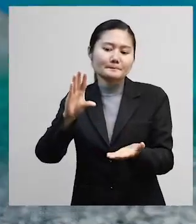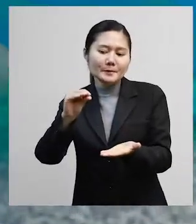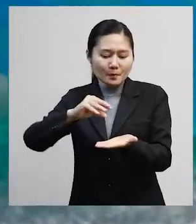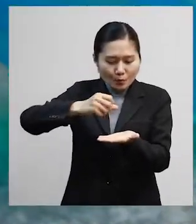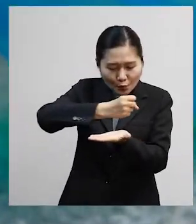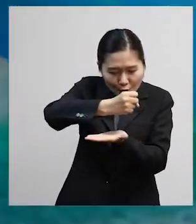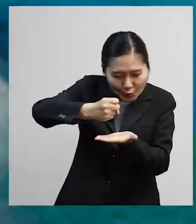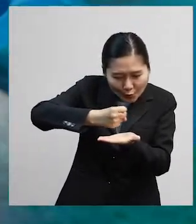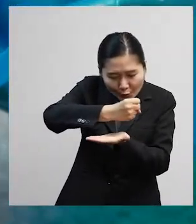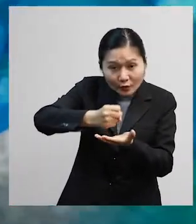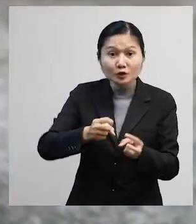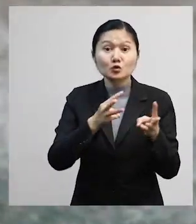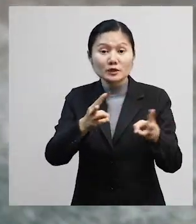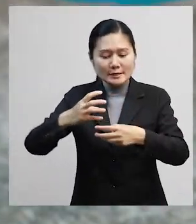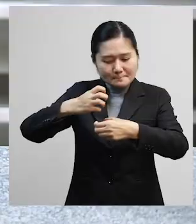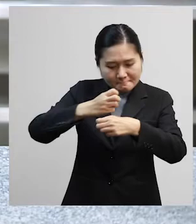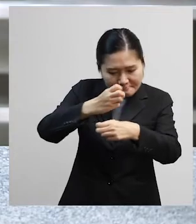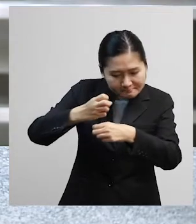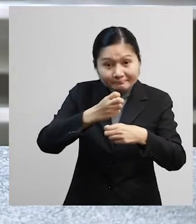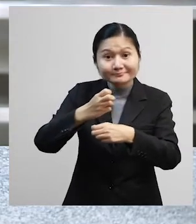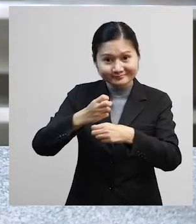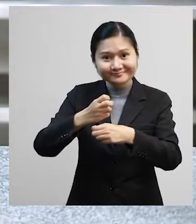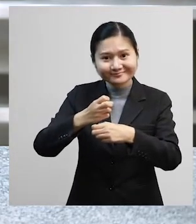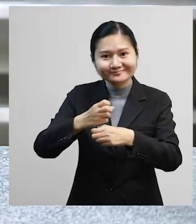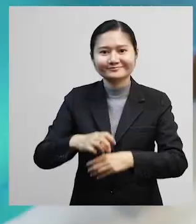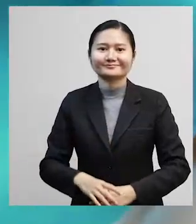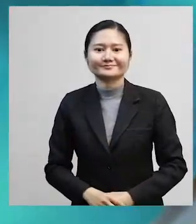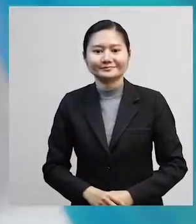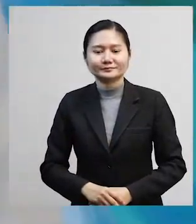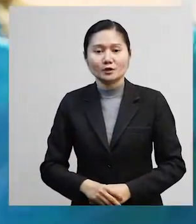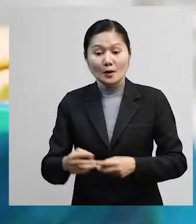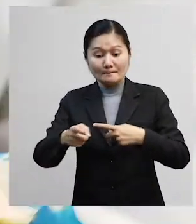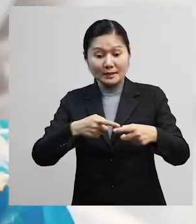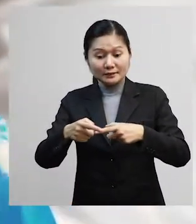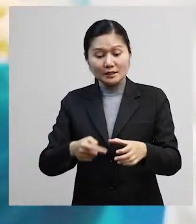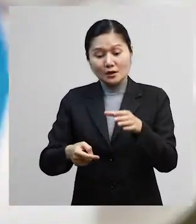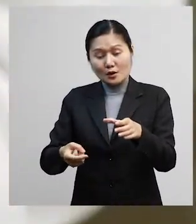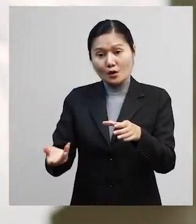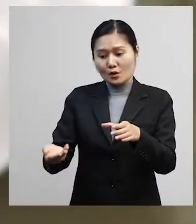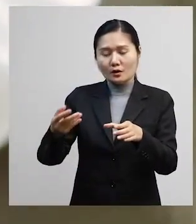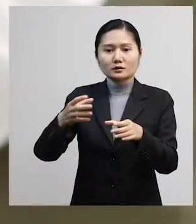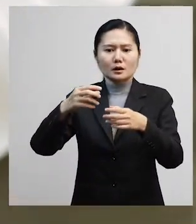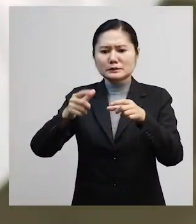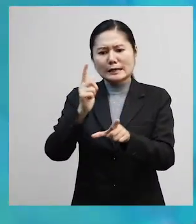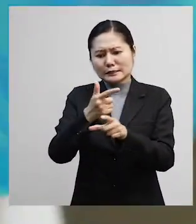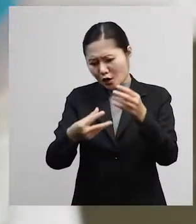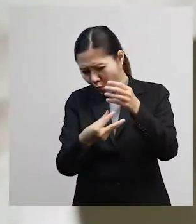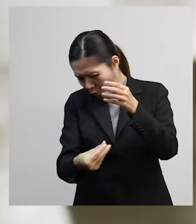จะใช้การบีบเอานะคะใส่ถุงบีบเลยนะคะโดยไม่ต้องใช้หัวบีบนะ